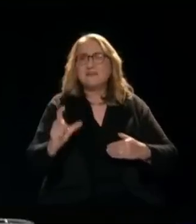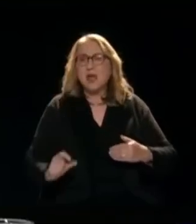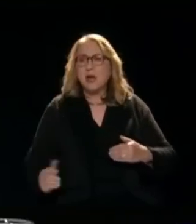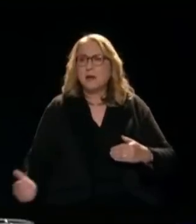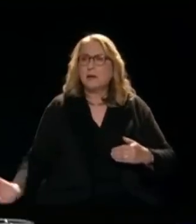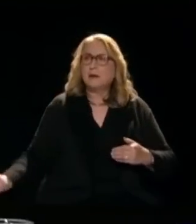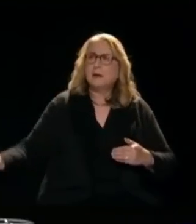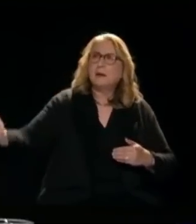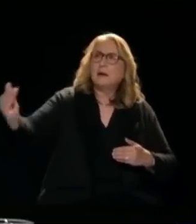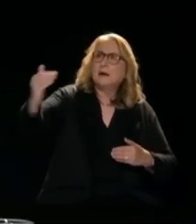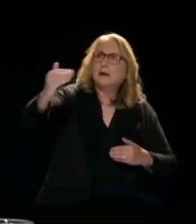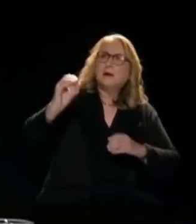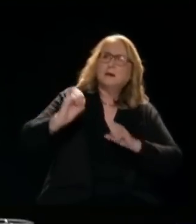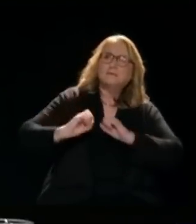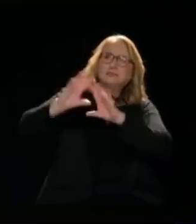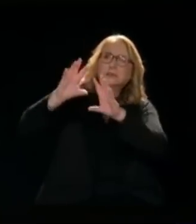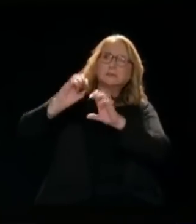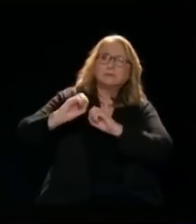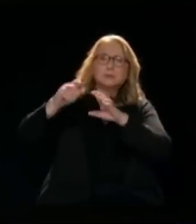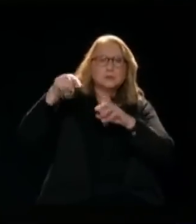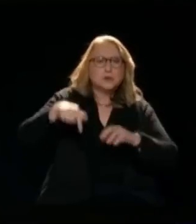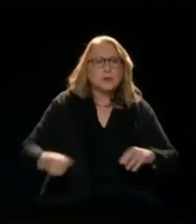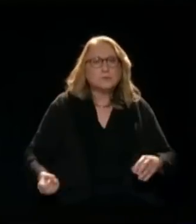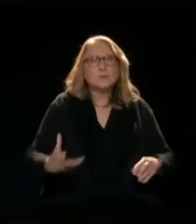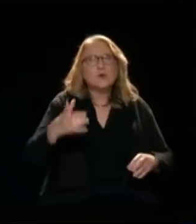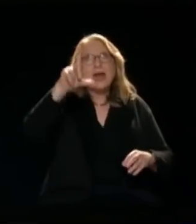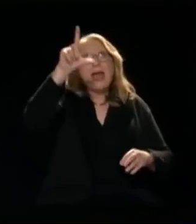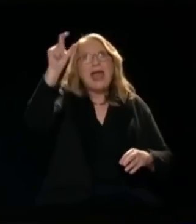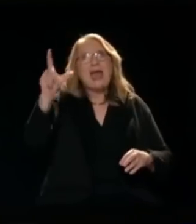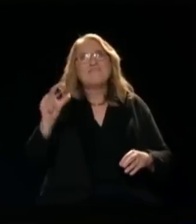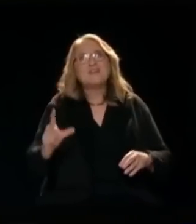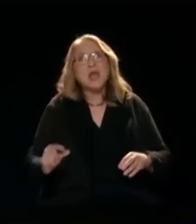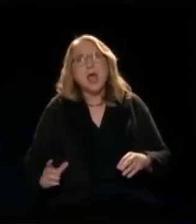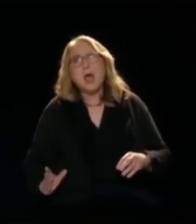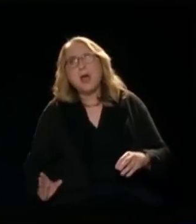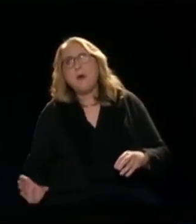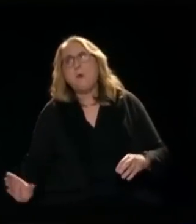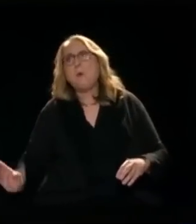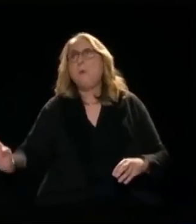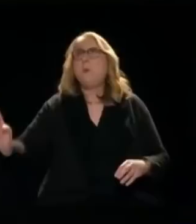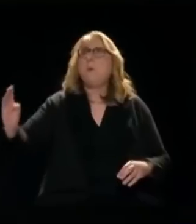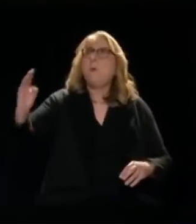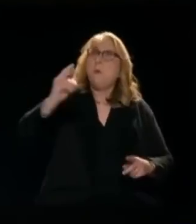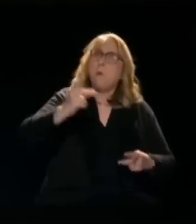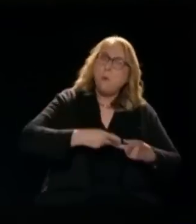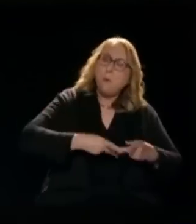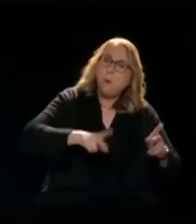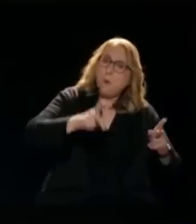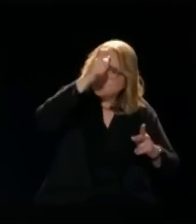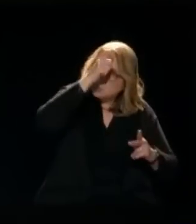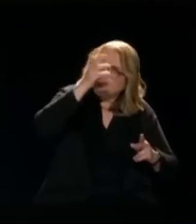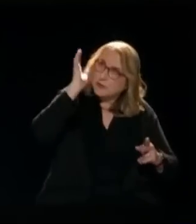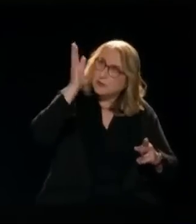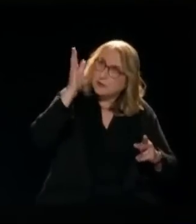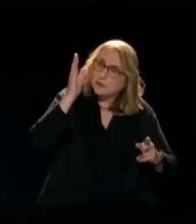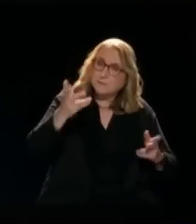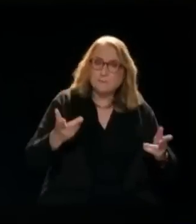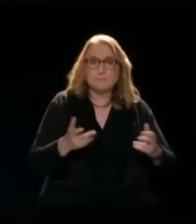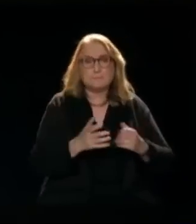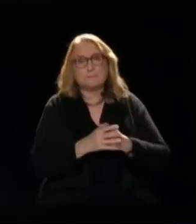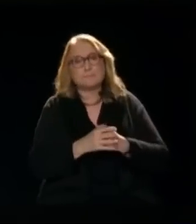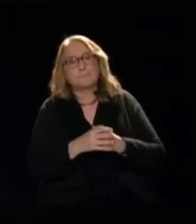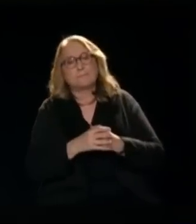Ξεφύγαμε δηλαδή. Έχουμε ξεφύγει τελείως. Θεωρείτε ότι θα τεθεί θέμα συνεκμετάλλευσης και το ξαναλέω